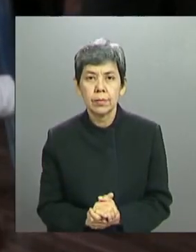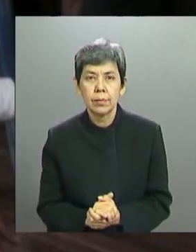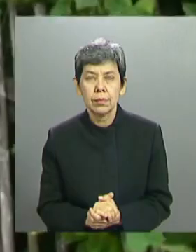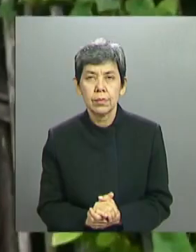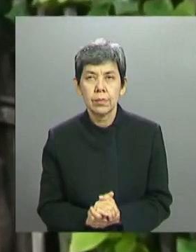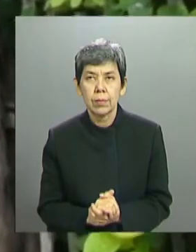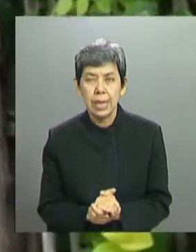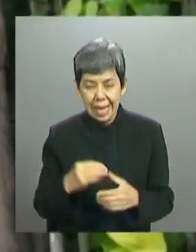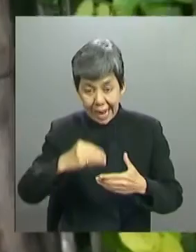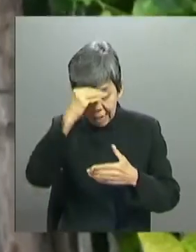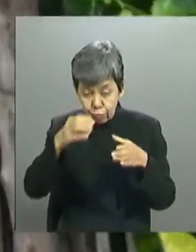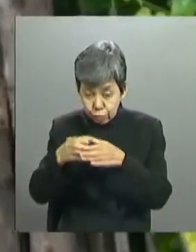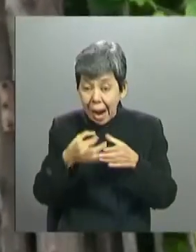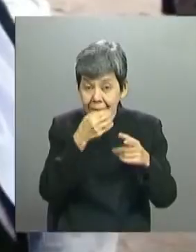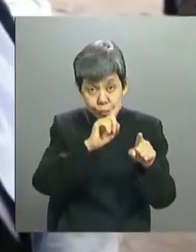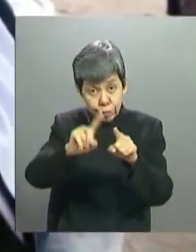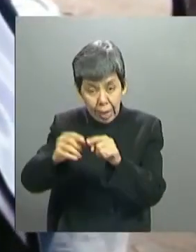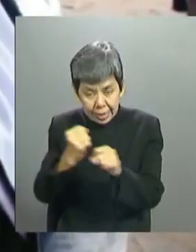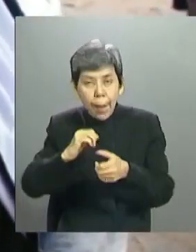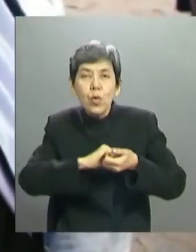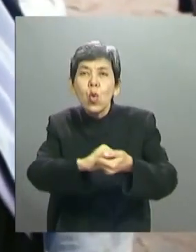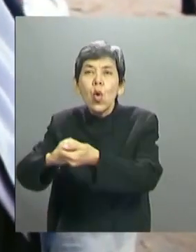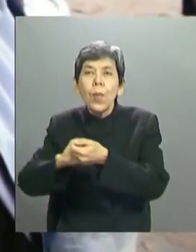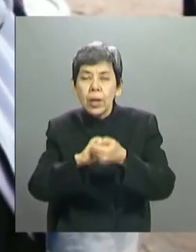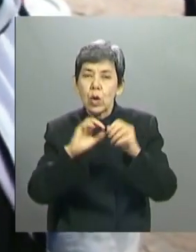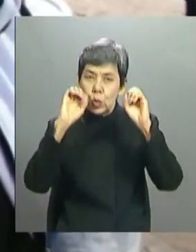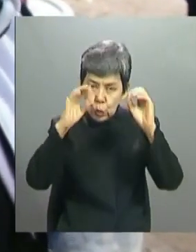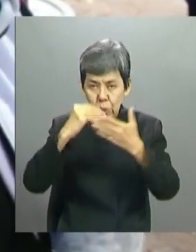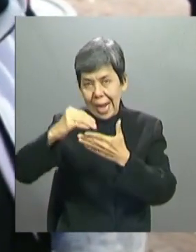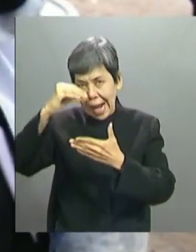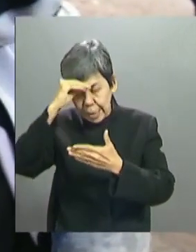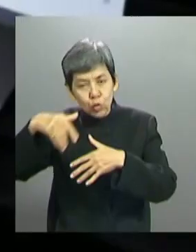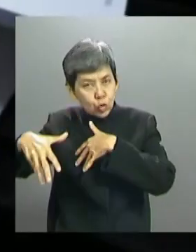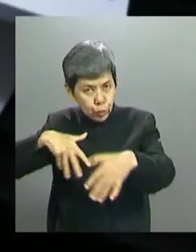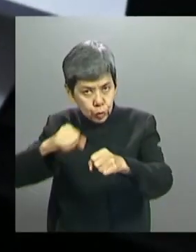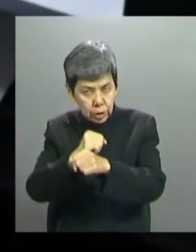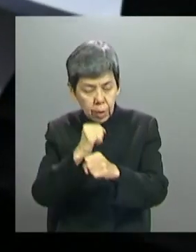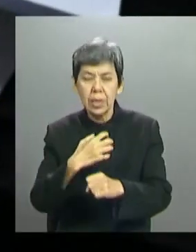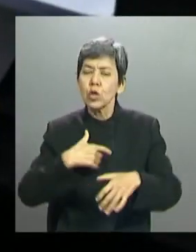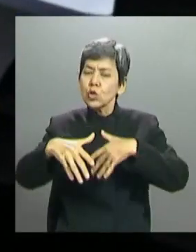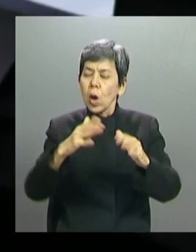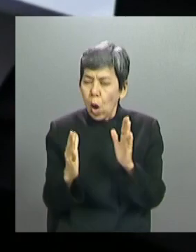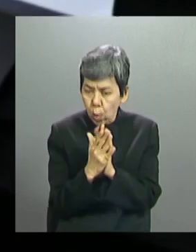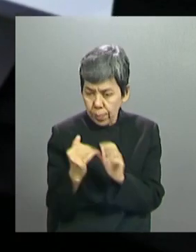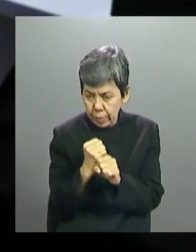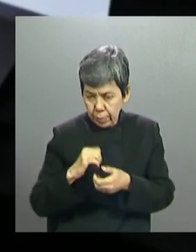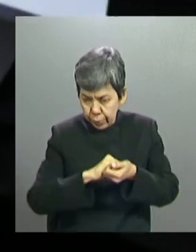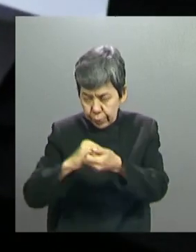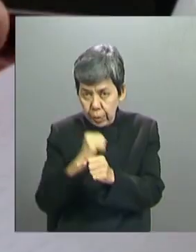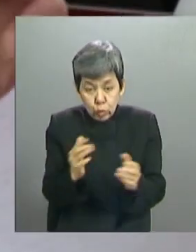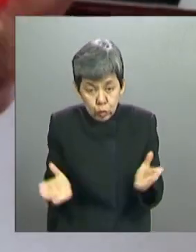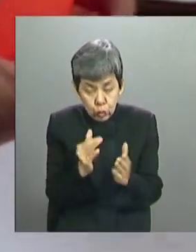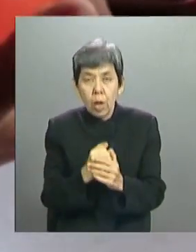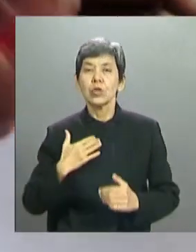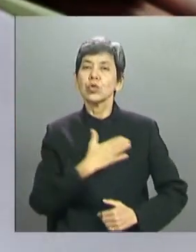การเรียนร่วมสาวิชาชีพเป็นการทำงานร่วมกันระหว่างอาจารย์นิสิตชุมชนเน้นให้ชุมชนเข้ามามีส่วนร่วมเพื่อส่งเสริมการดูแ